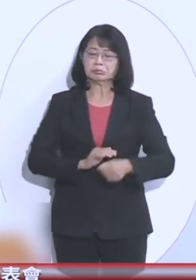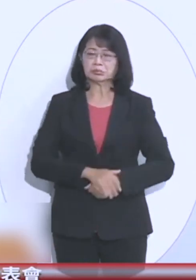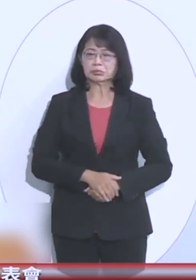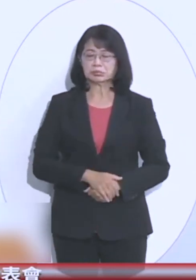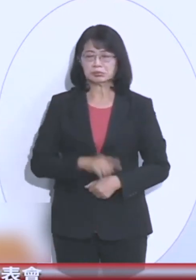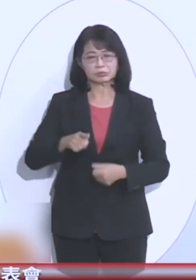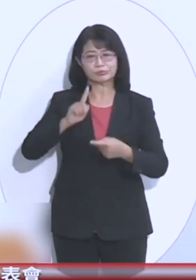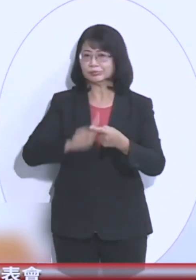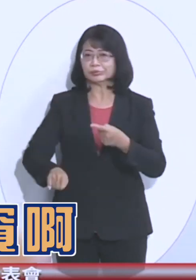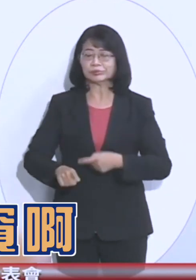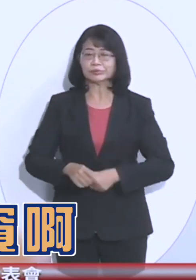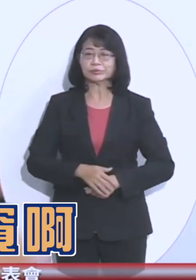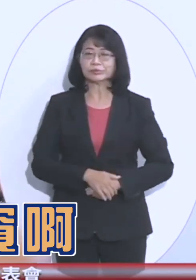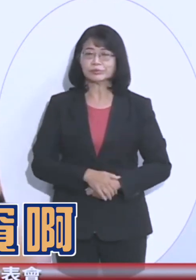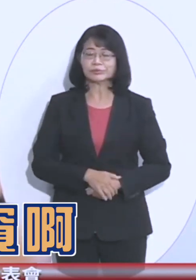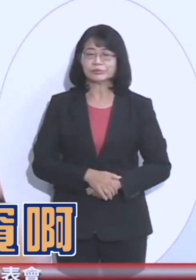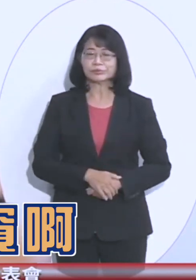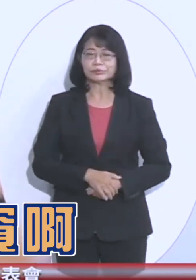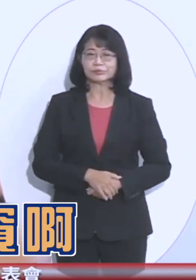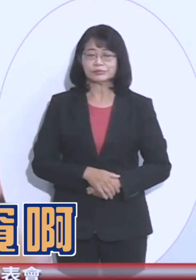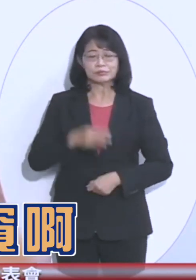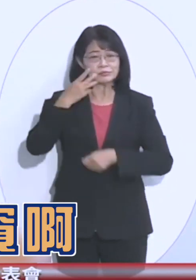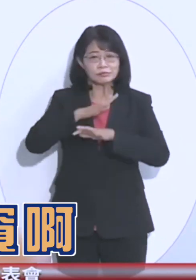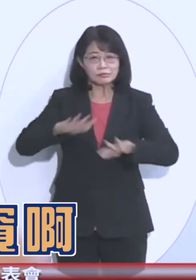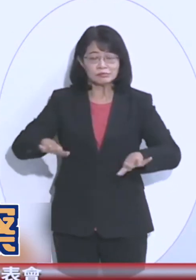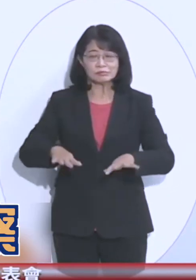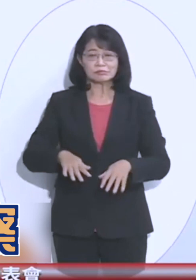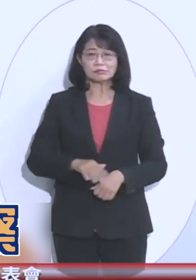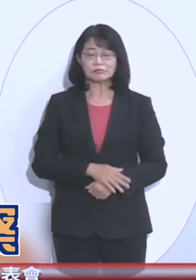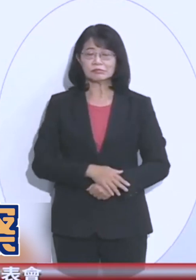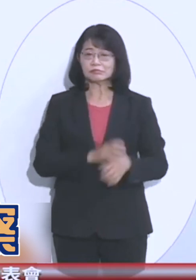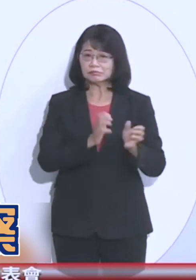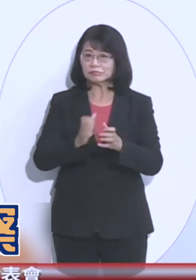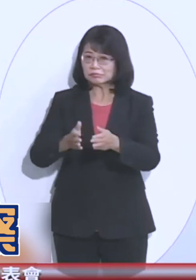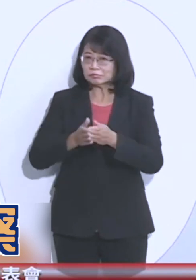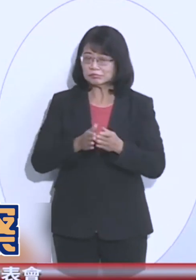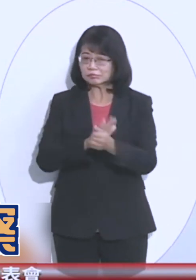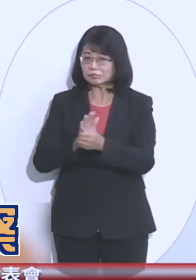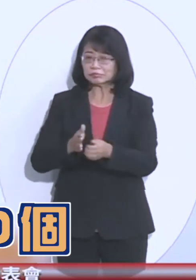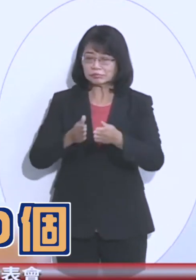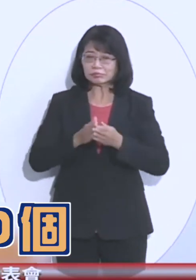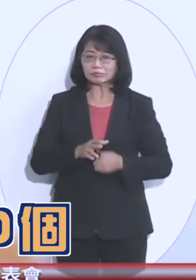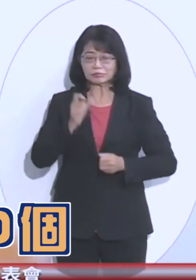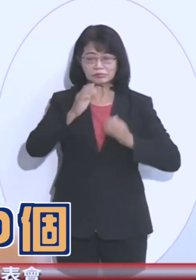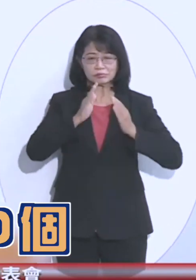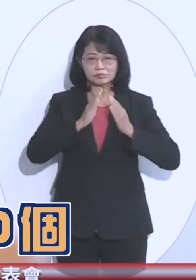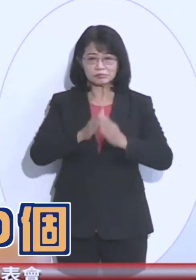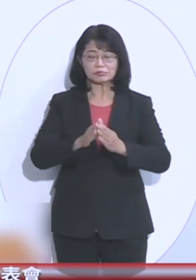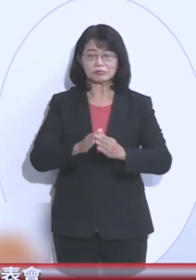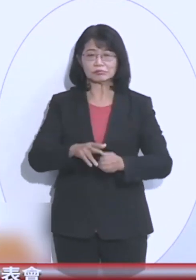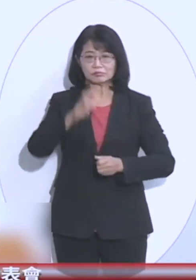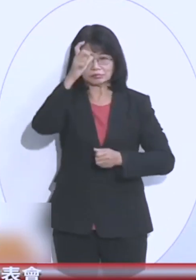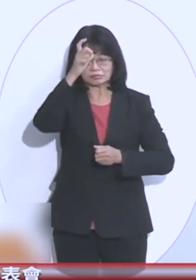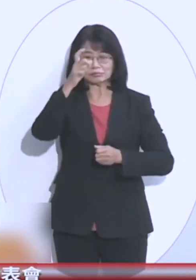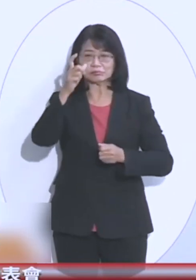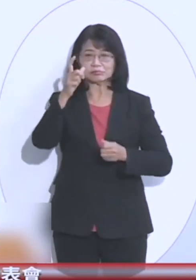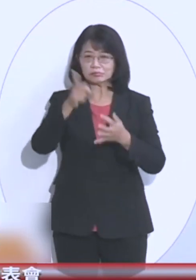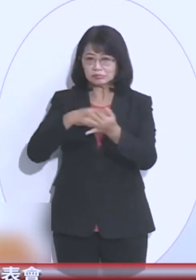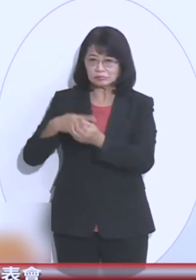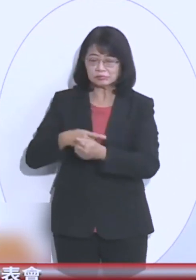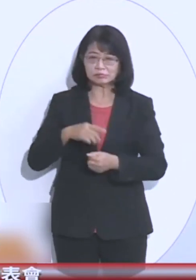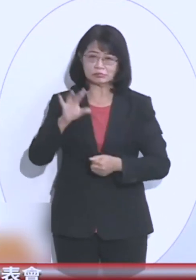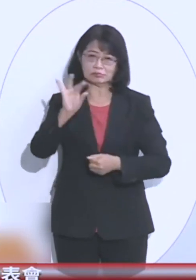处，因为治安爱投资啊。台南市的警察。减要到一千个，减九百外